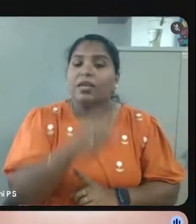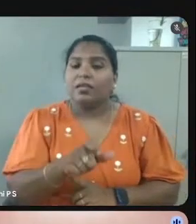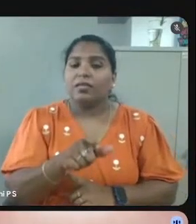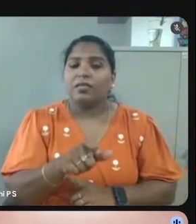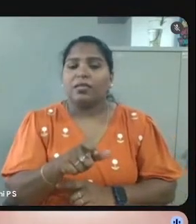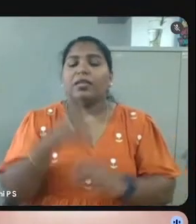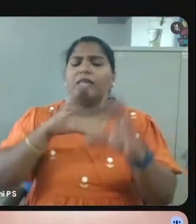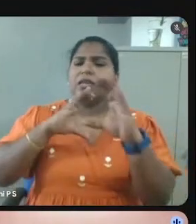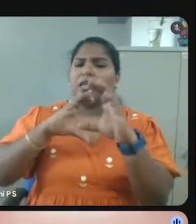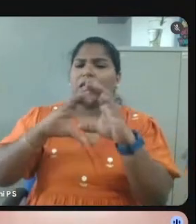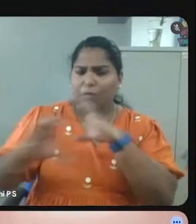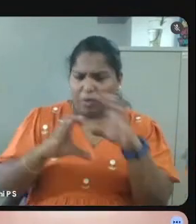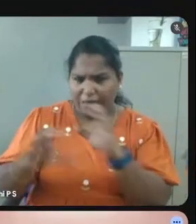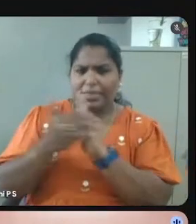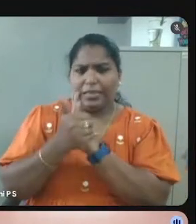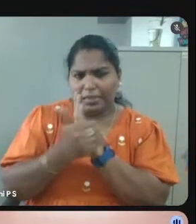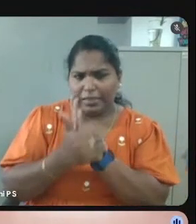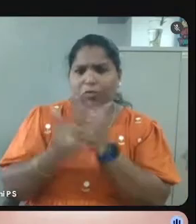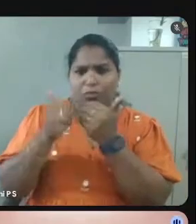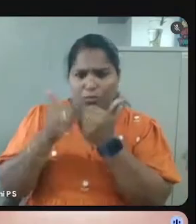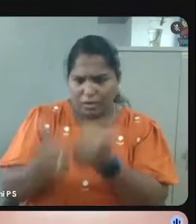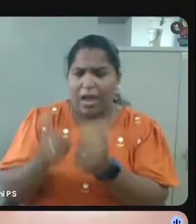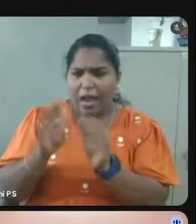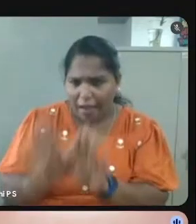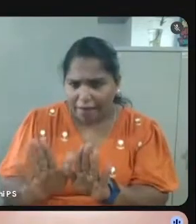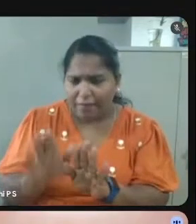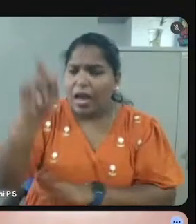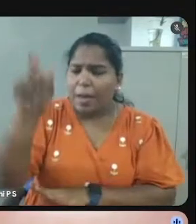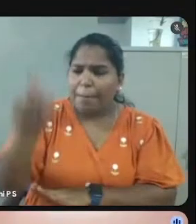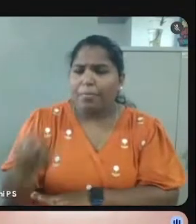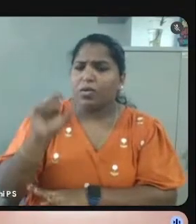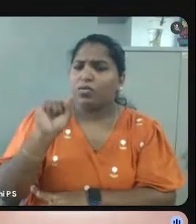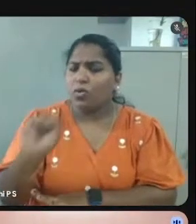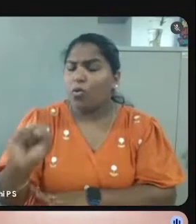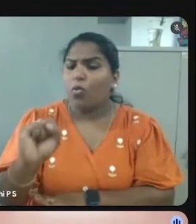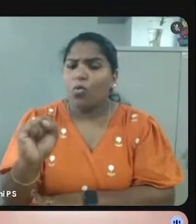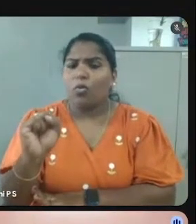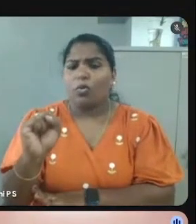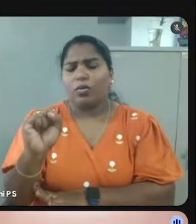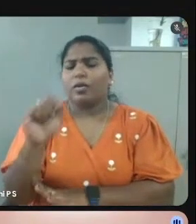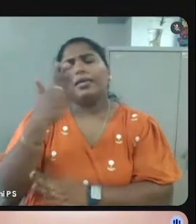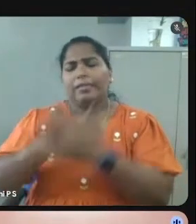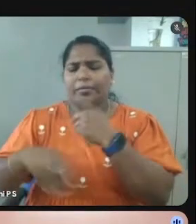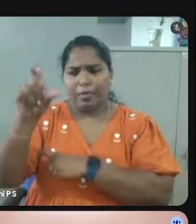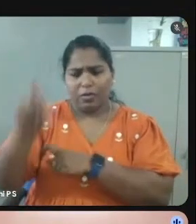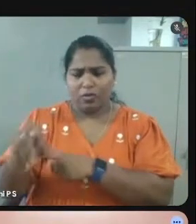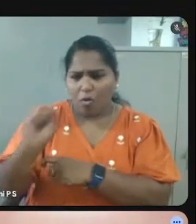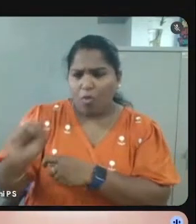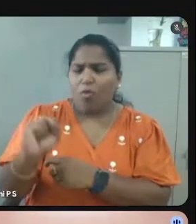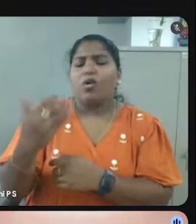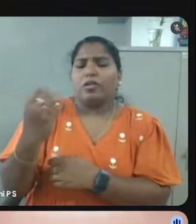ഗുഡ് ക്വാളിറ്റി കമ്മ്യൂണിക്കേഷൻ സ്കിൽസ് ഉണ്ട്. ഒരു വ്യക്തിയോടെ, ഒരു സ്ട്രോങ് ഡിസബിലിറ്റി വ്യക്തിയോടെ ഒരു സ്ട്രോങ് ബോണ്ട്